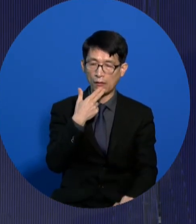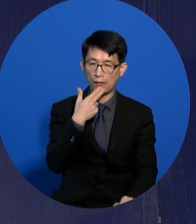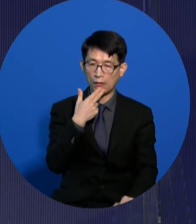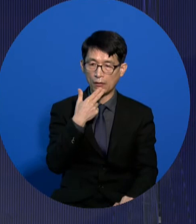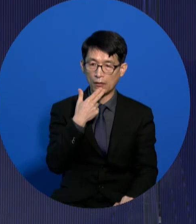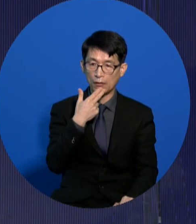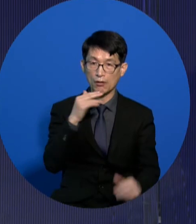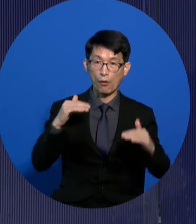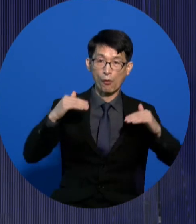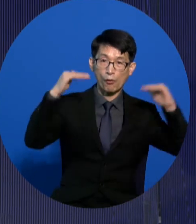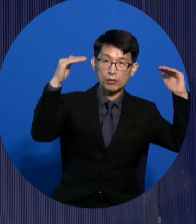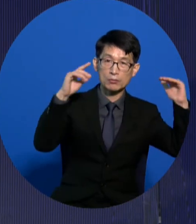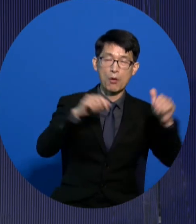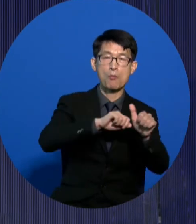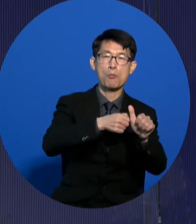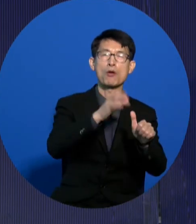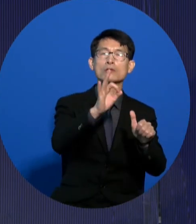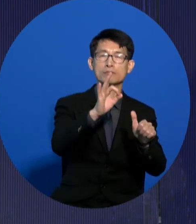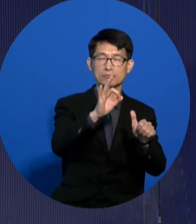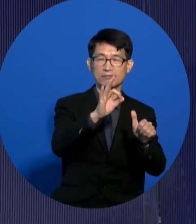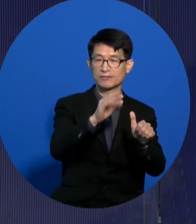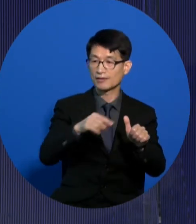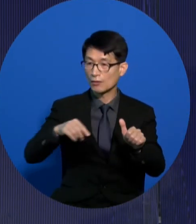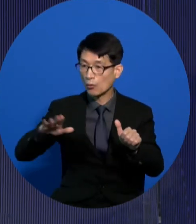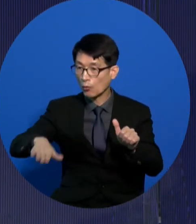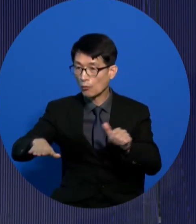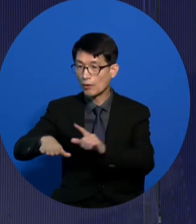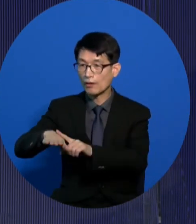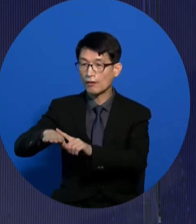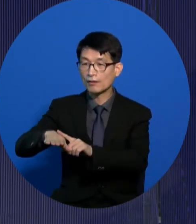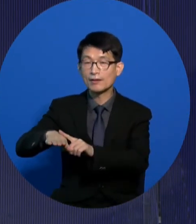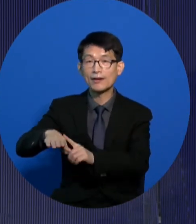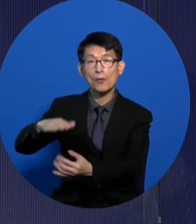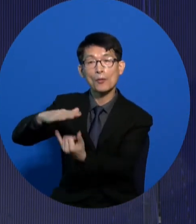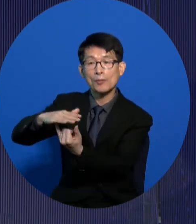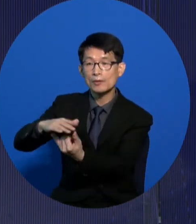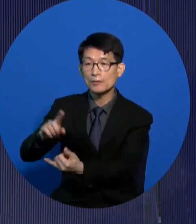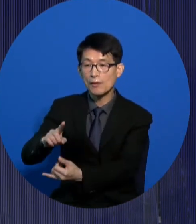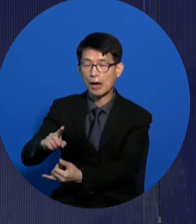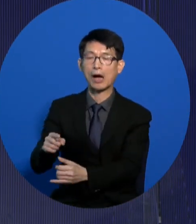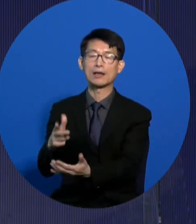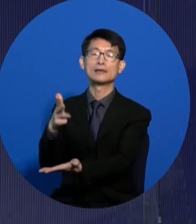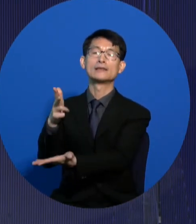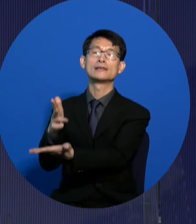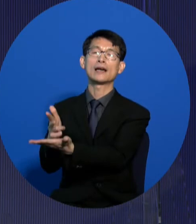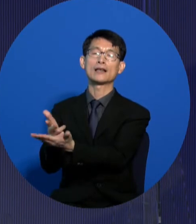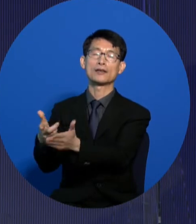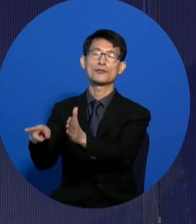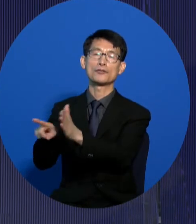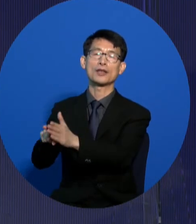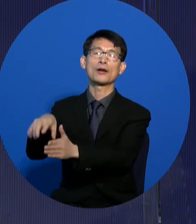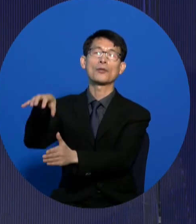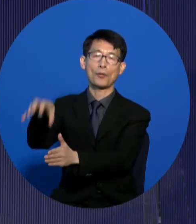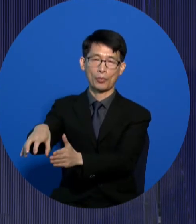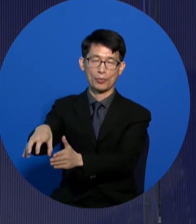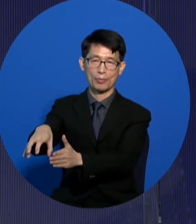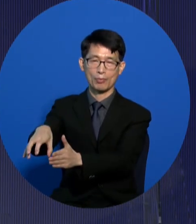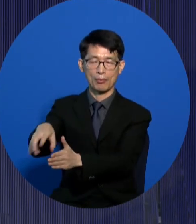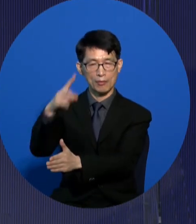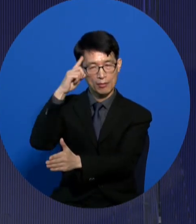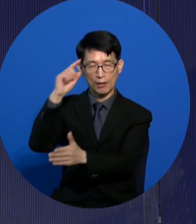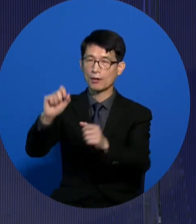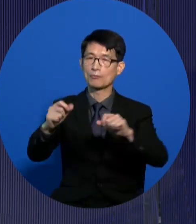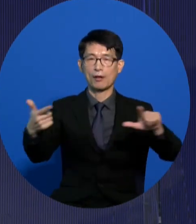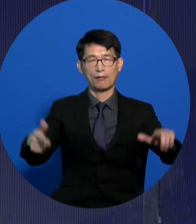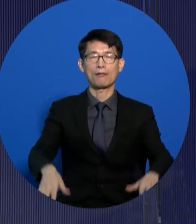않았지만 인식이 변화한 거예요. 그리고 이러한 변화 속에서 장애인들에 대한 서로 더불어 나갈 수 있는